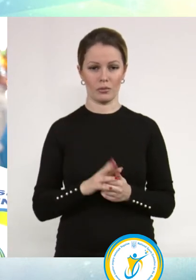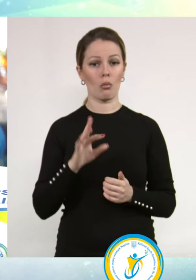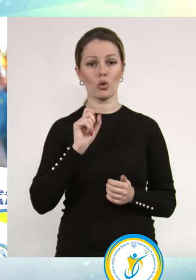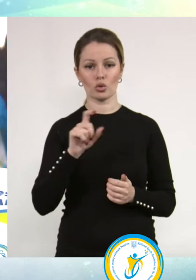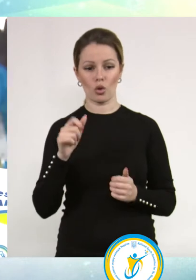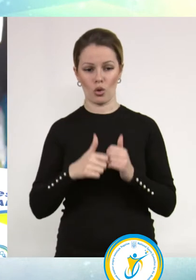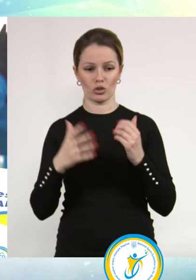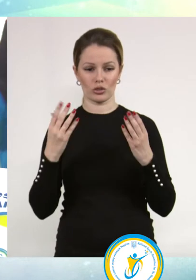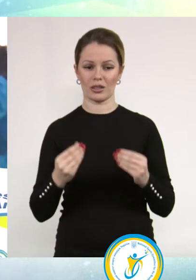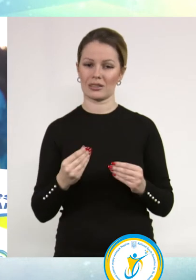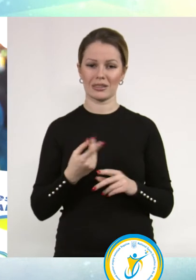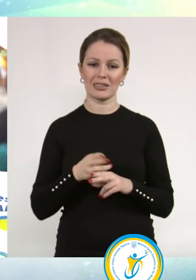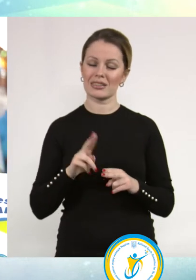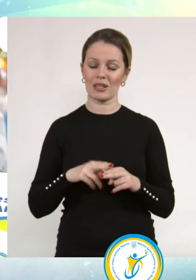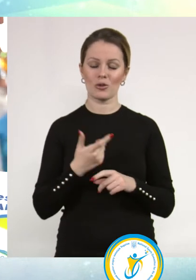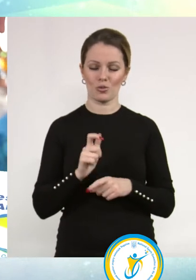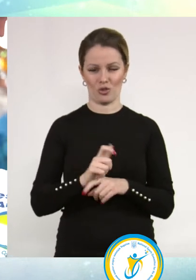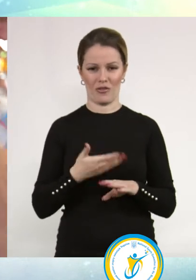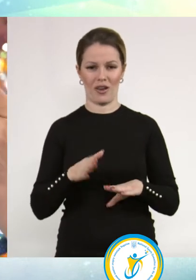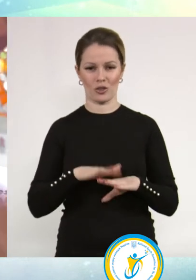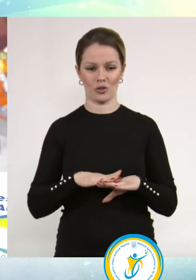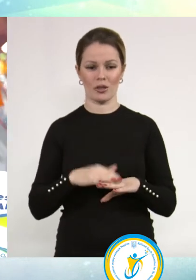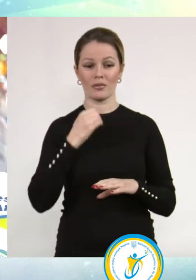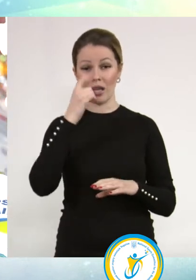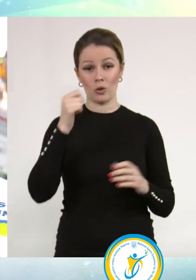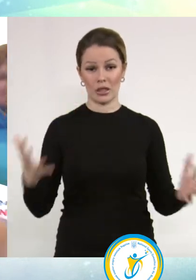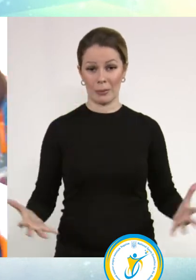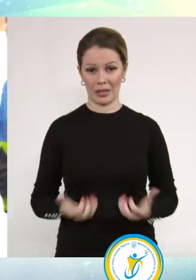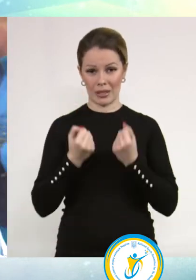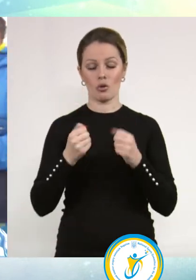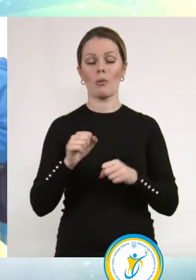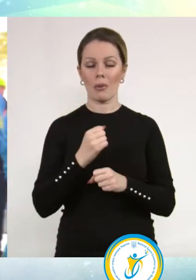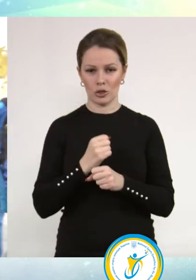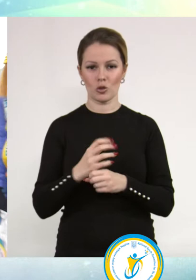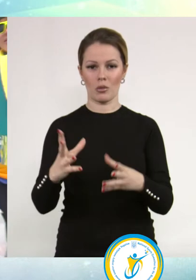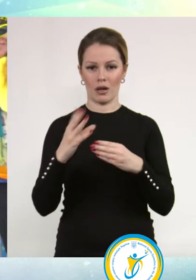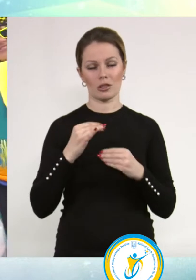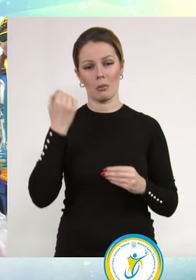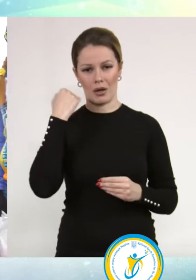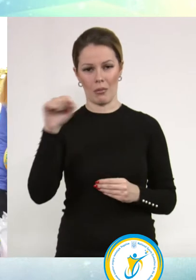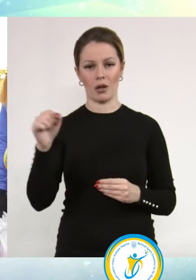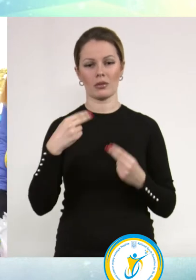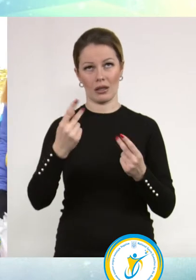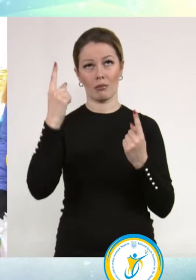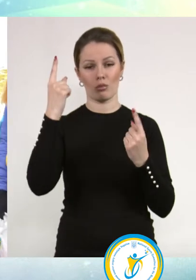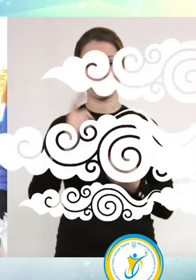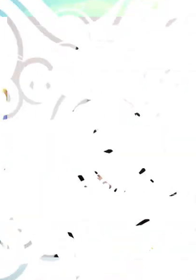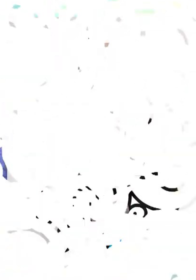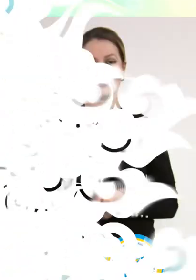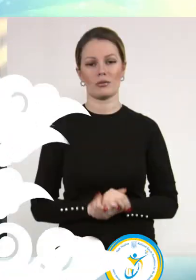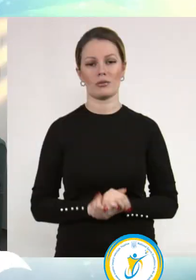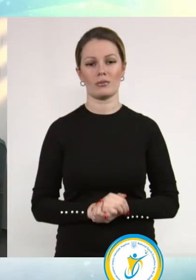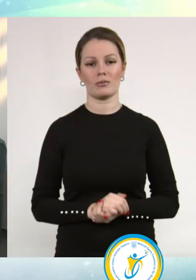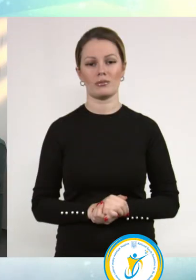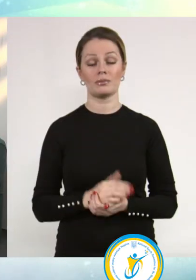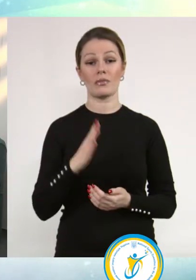золоту, хоча це дуже важко. Дякую за підтримку, працюємо разом, перемагаємо, дай Боже.